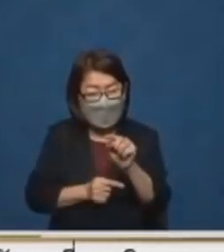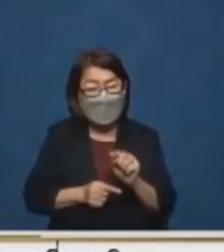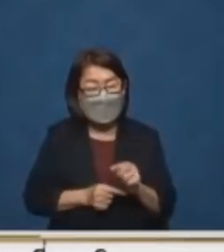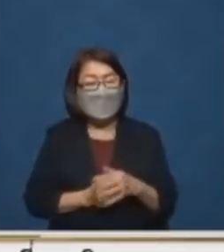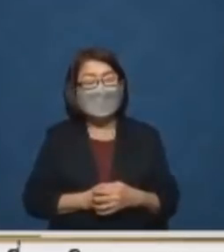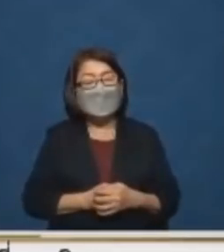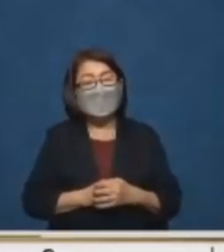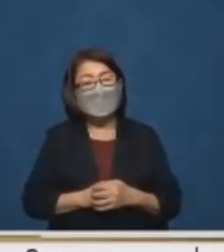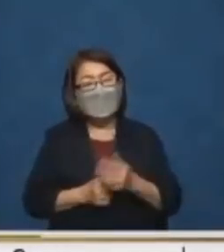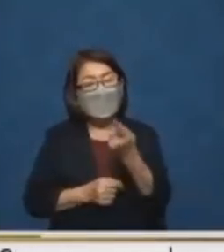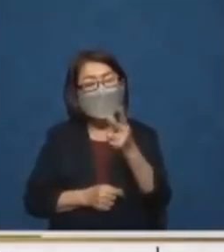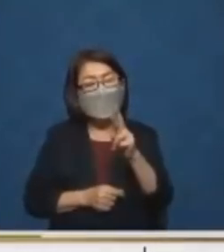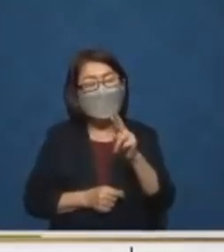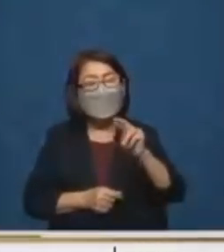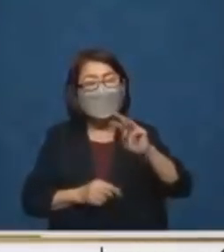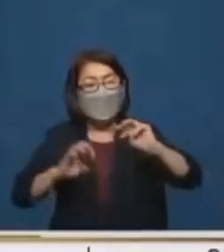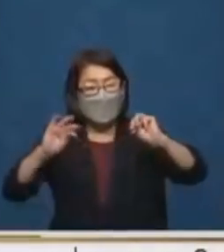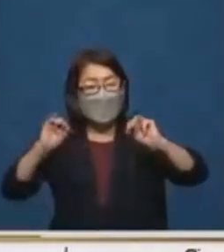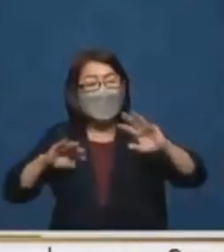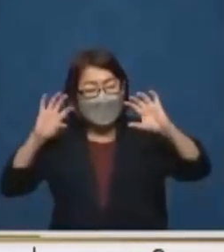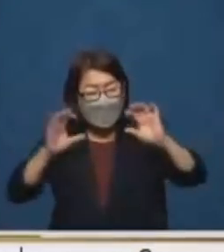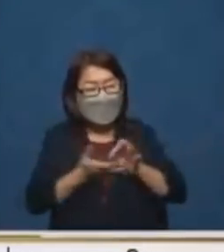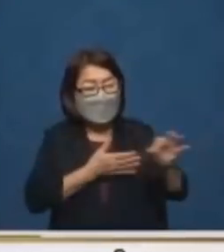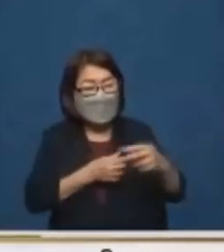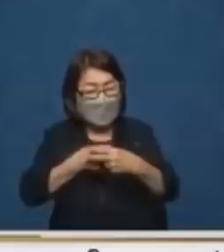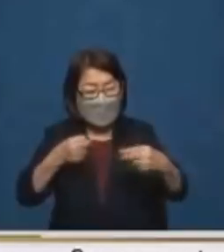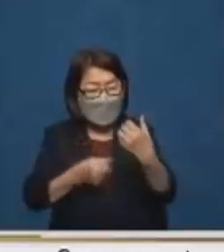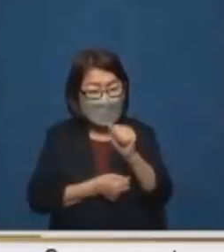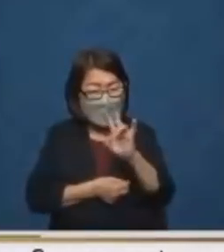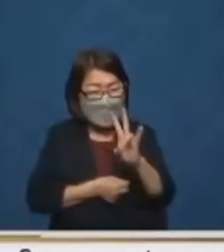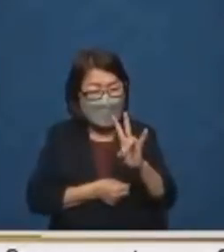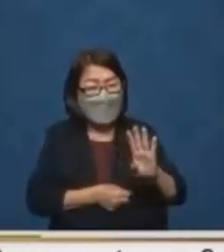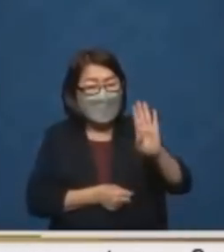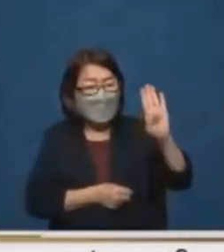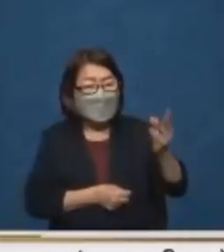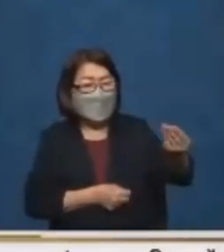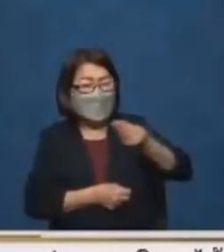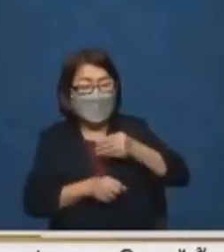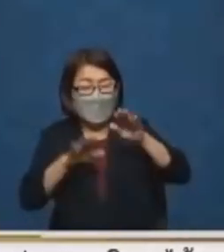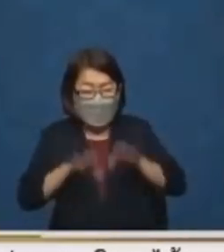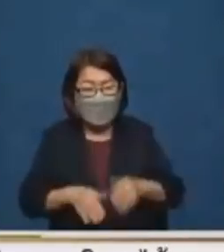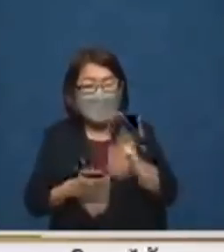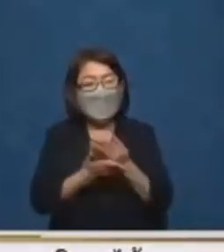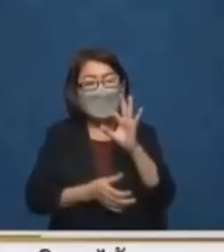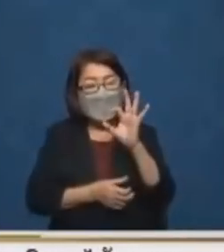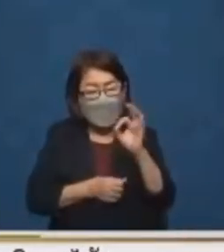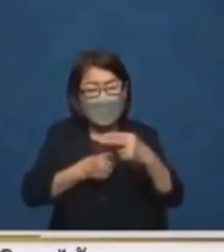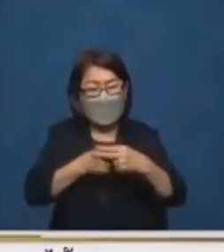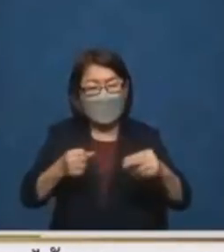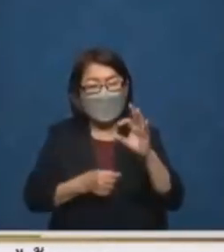ค. ร. ม. ก็ยังซื้อ 17 เหียนบริษัทขายใหแ่ 9 เหีนครั ท่ประทานถประทานทอรโครับ